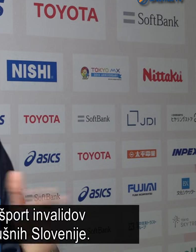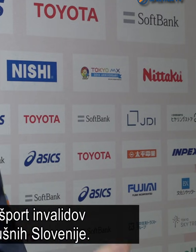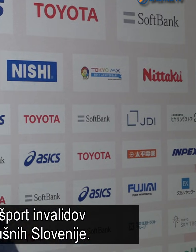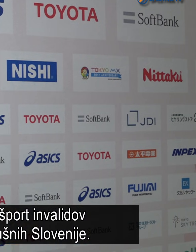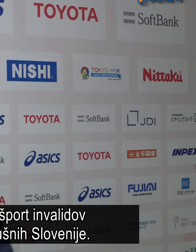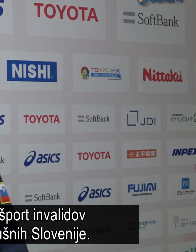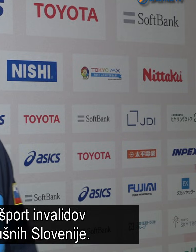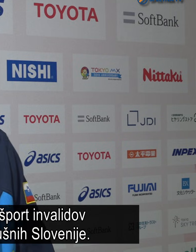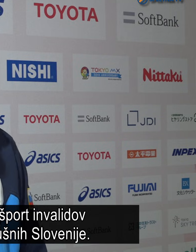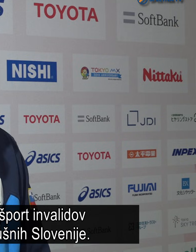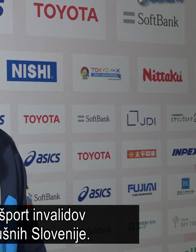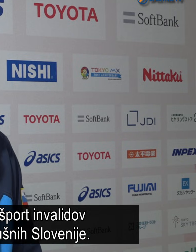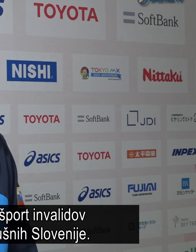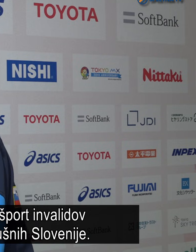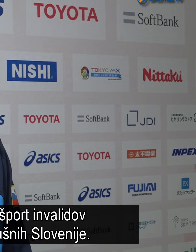za vse, pa